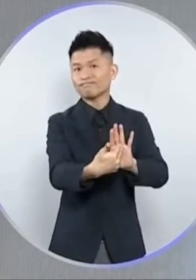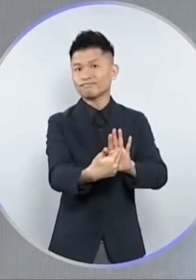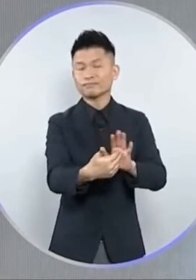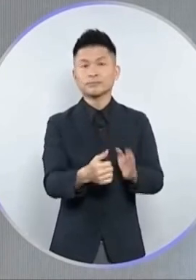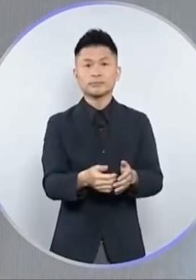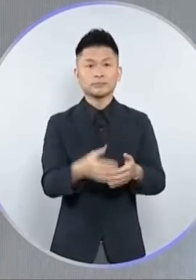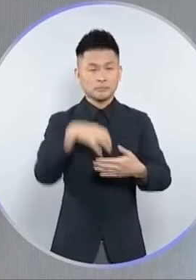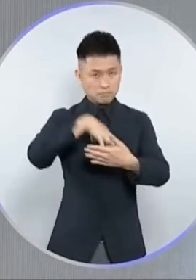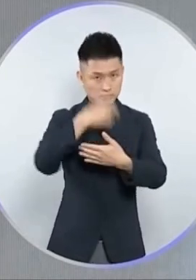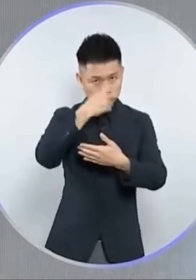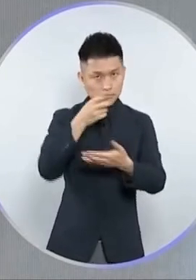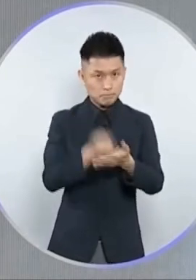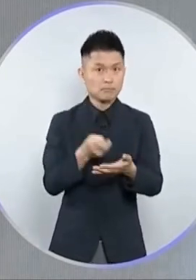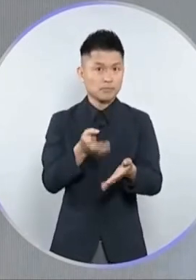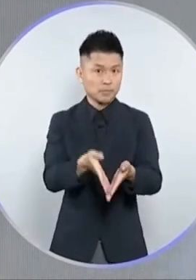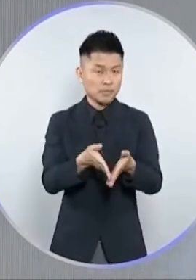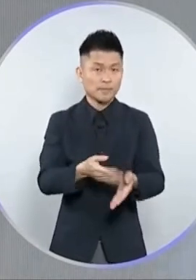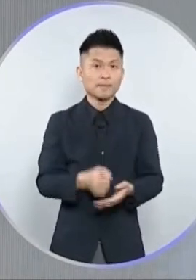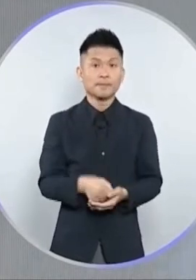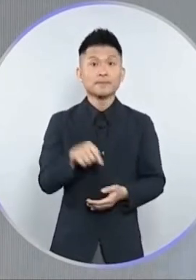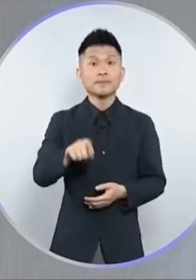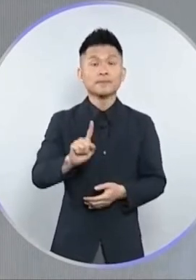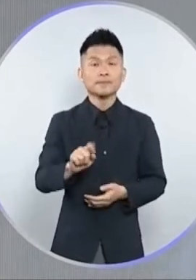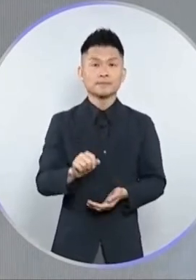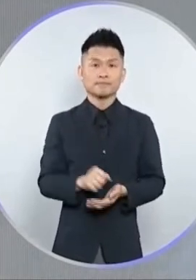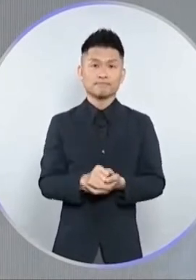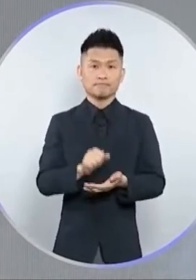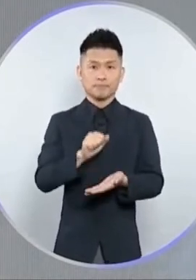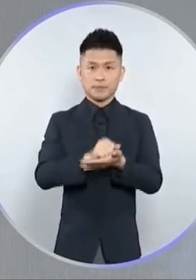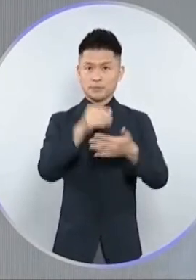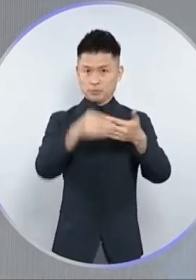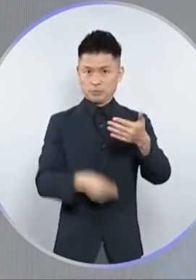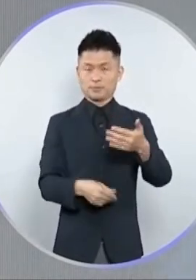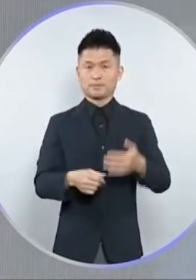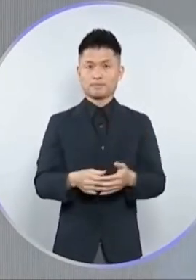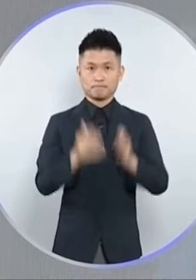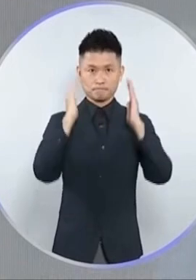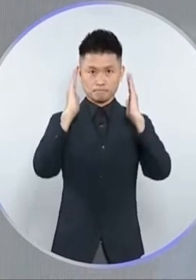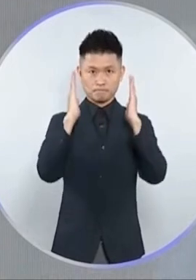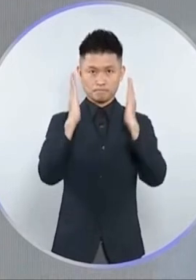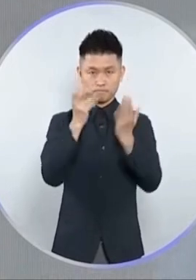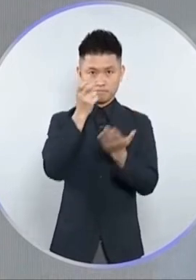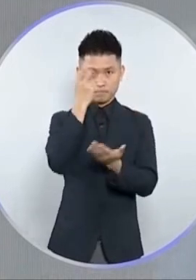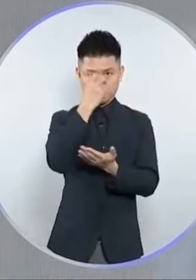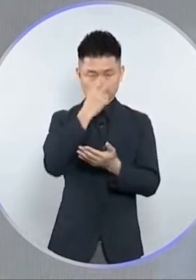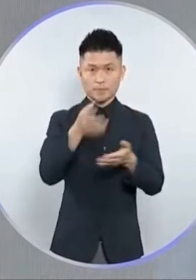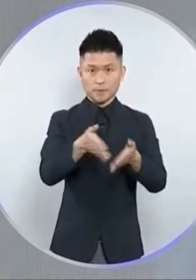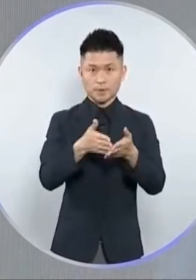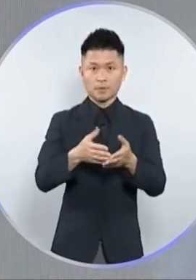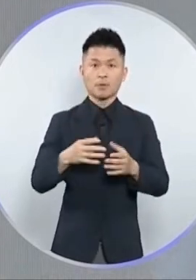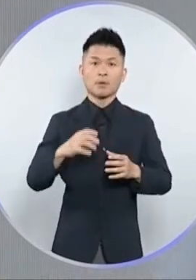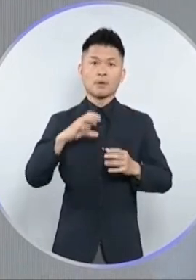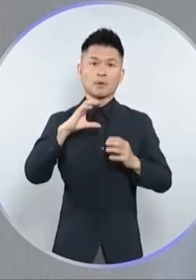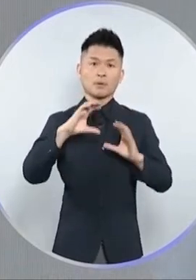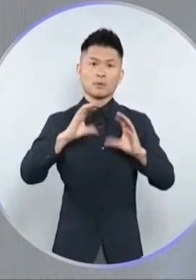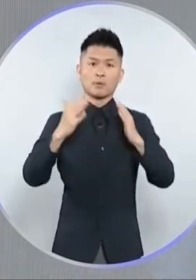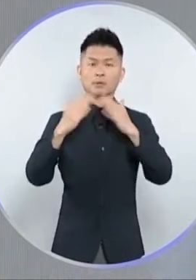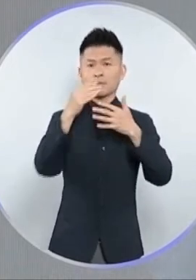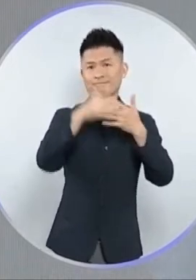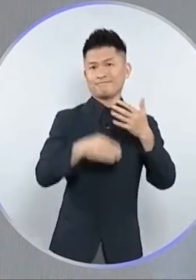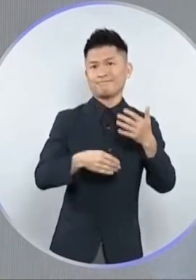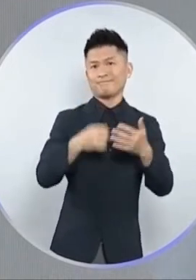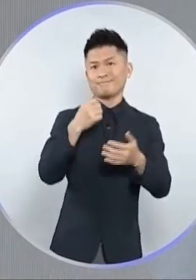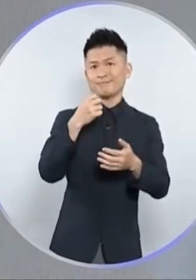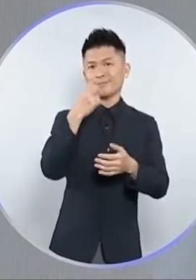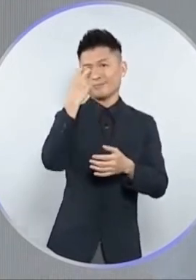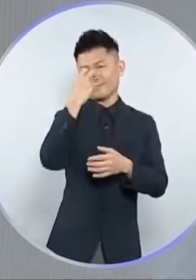理还是要做。其实这个就是纪律。我也认为我们现在目前整个国家纪律太差，特别是公务